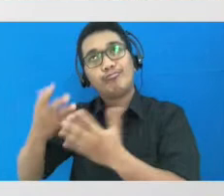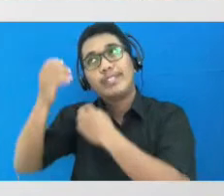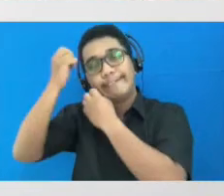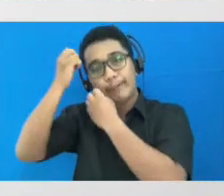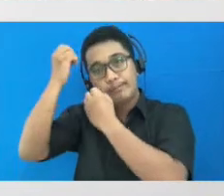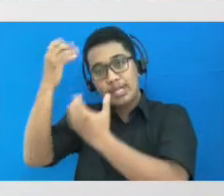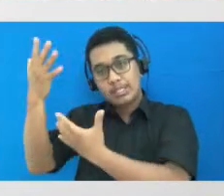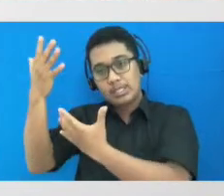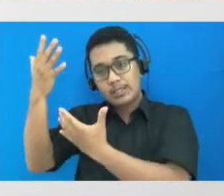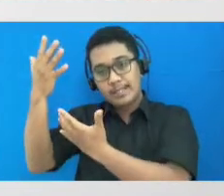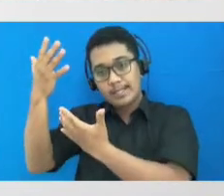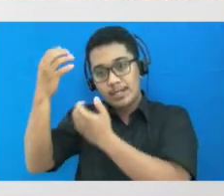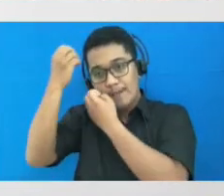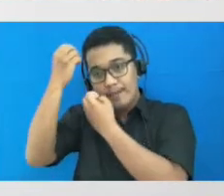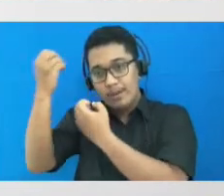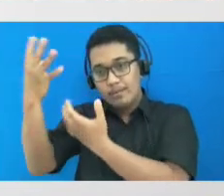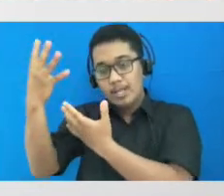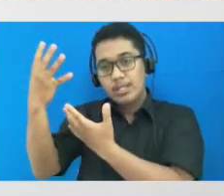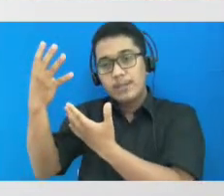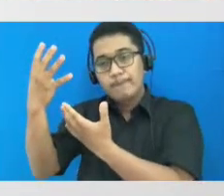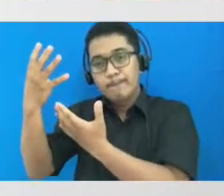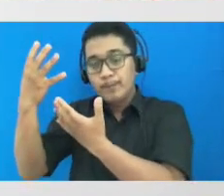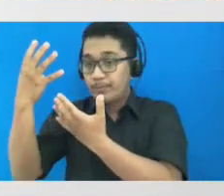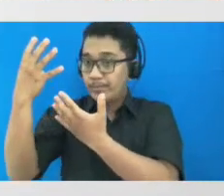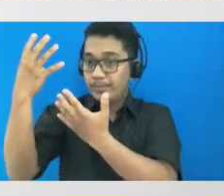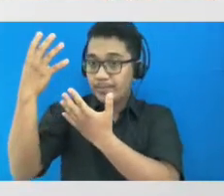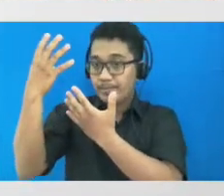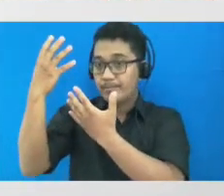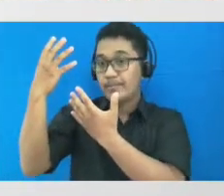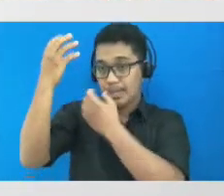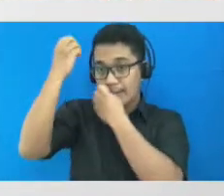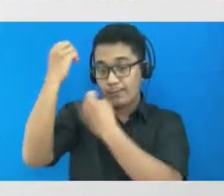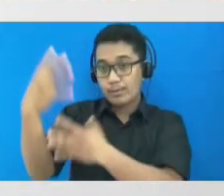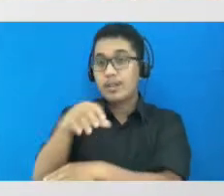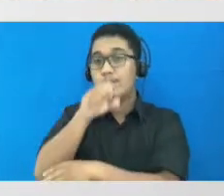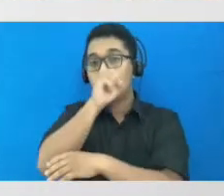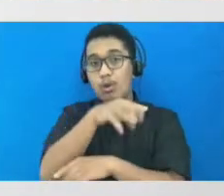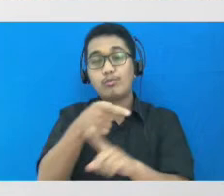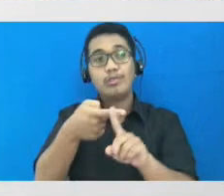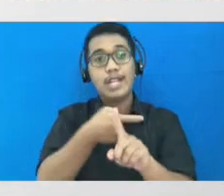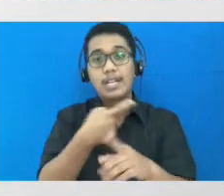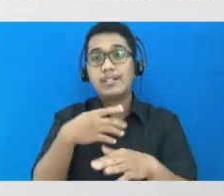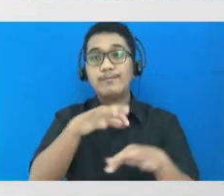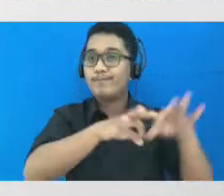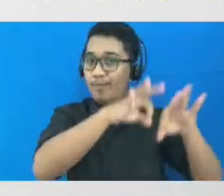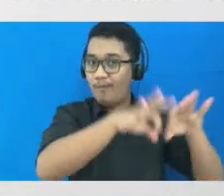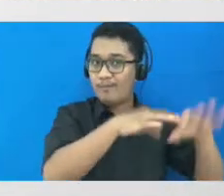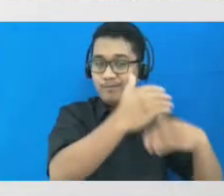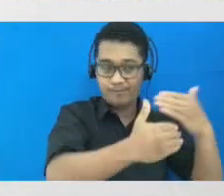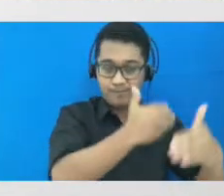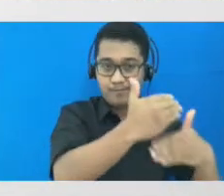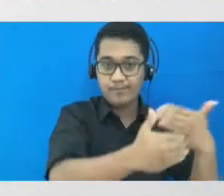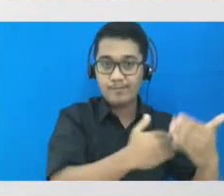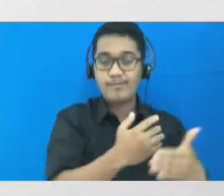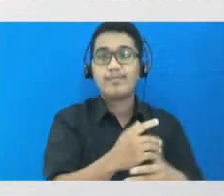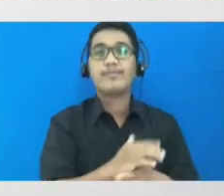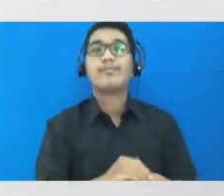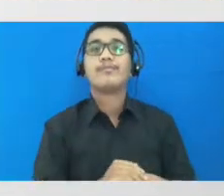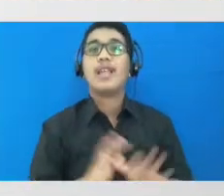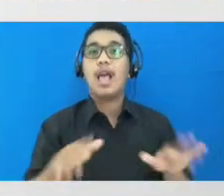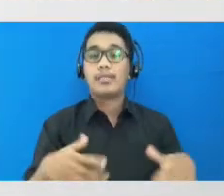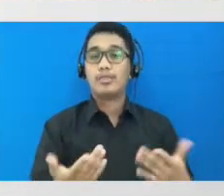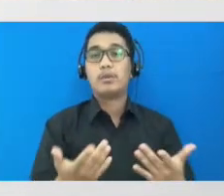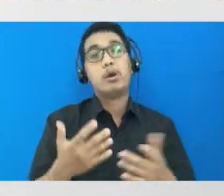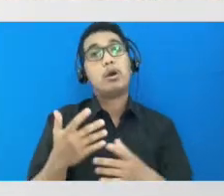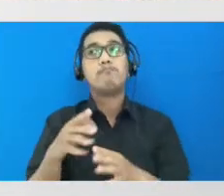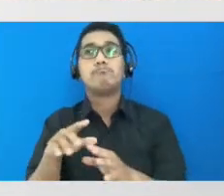informasi ataupun disclose yang harus disampaikan dari para pengelola kepada pengguna data ataupun